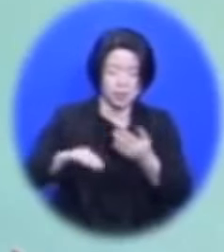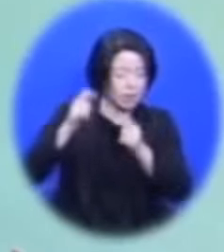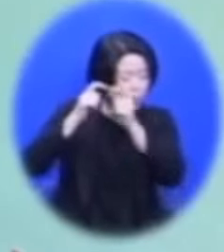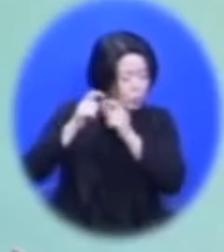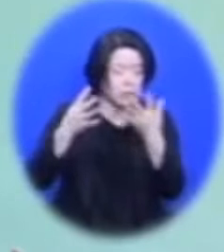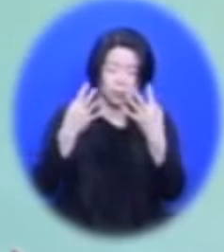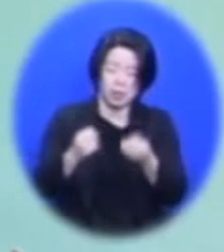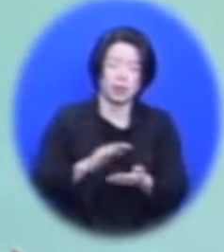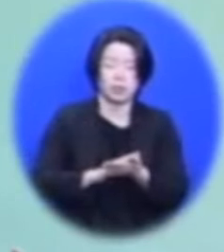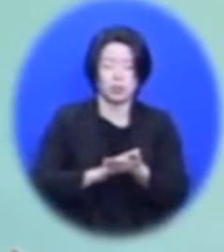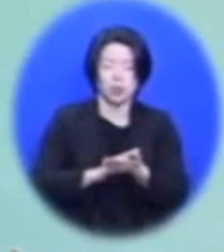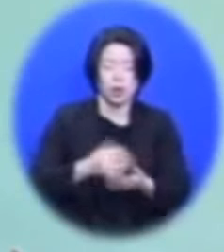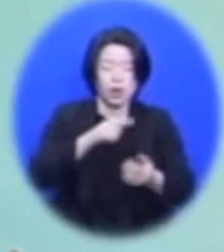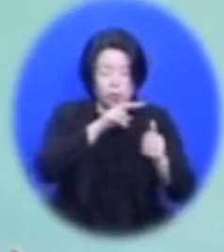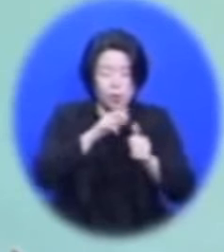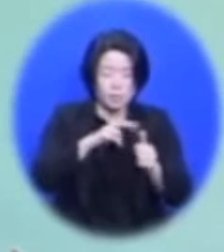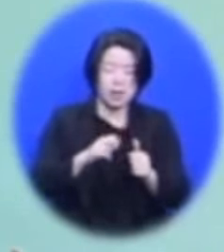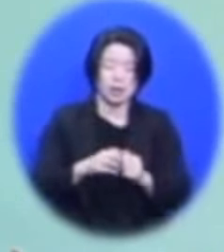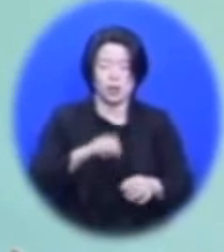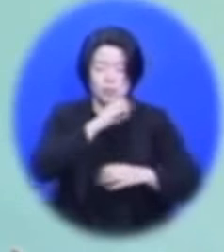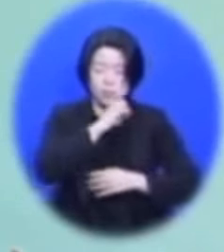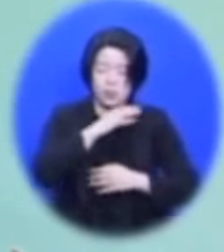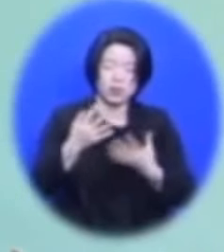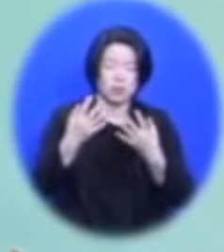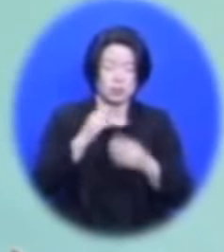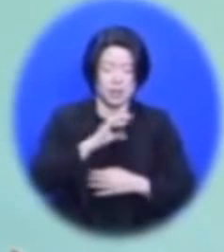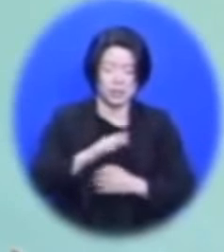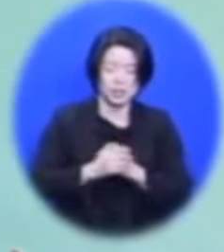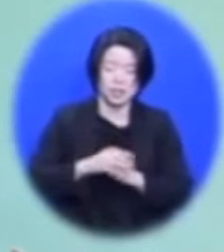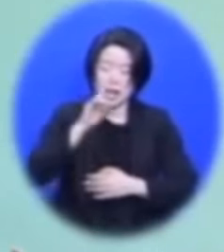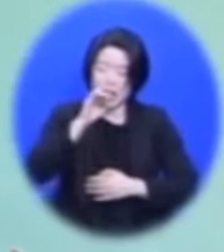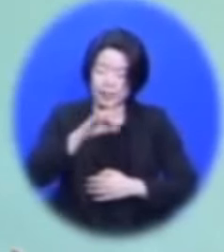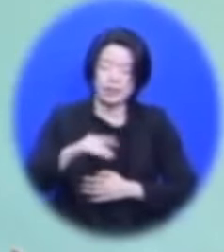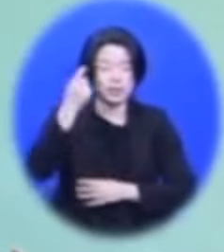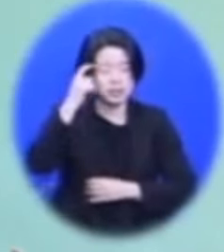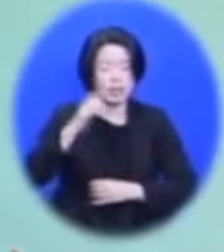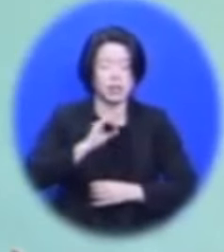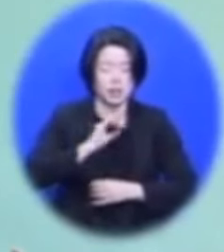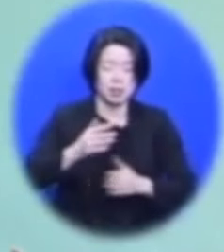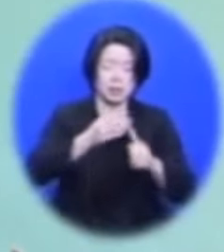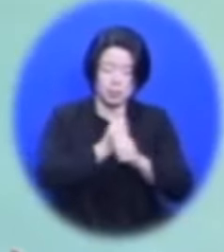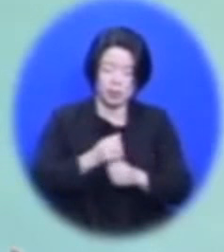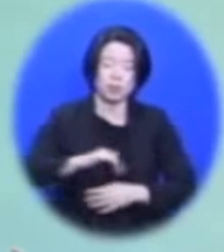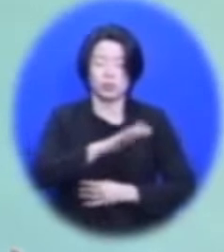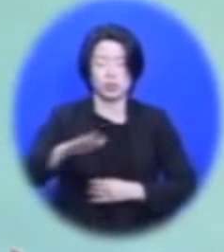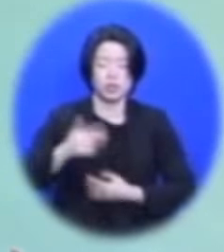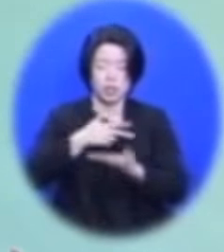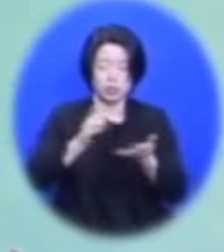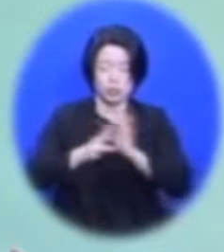많고 원망과 불평만 있고 안 된다는 생각에만 묶여 있었던 저희들 주